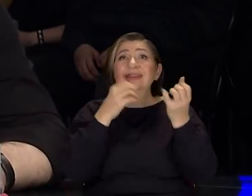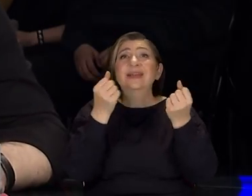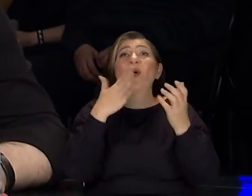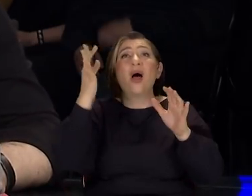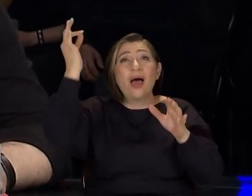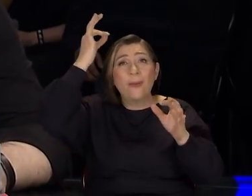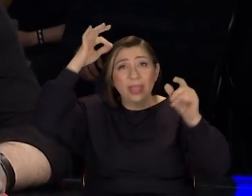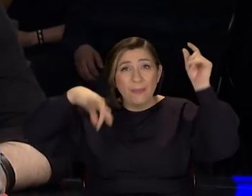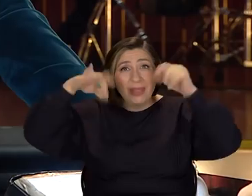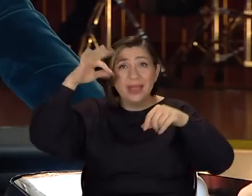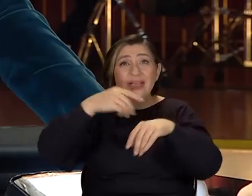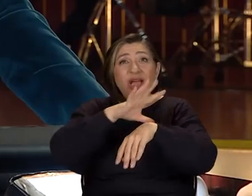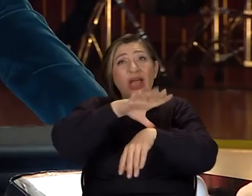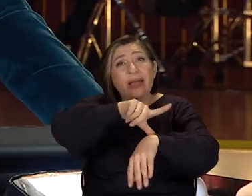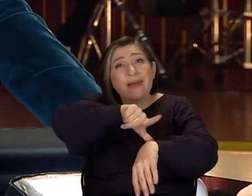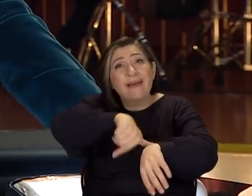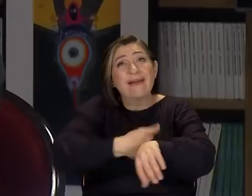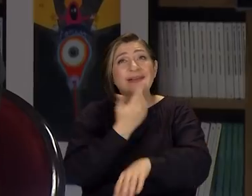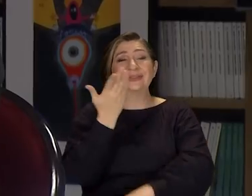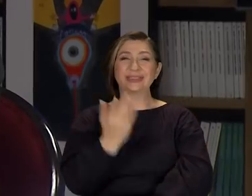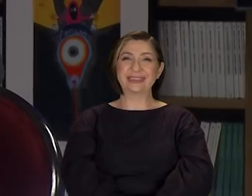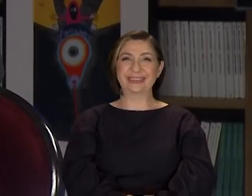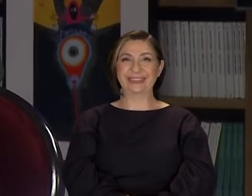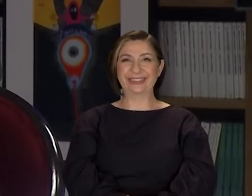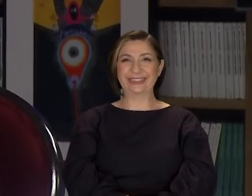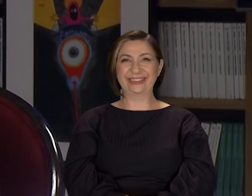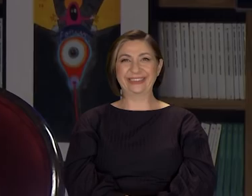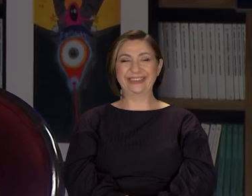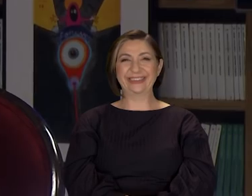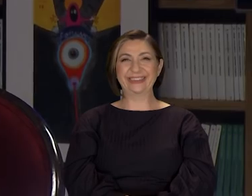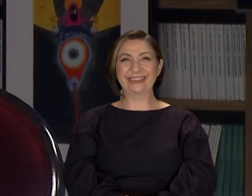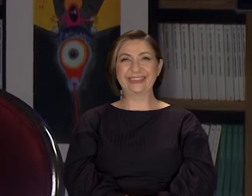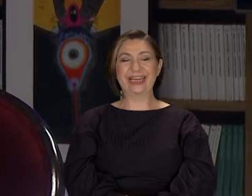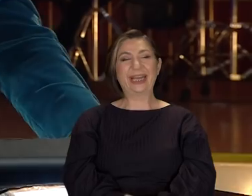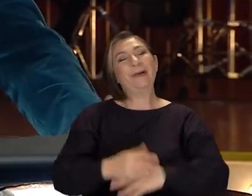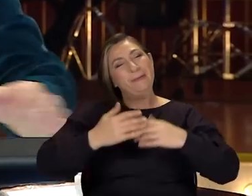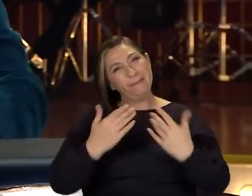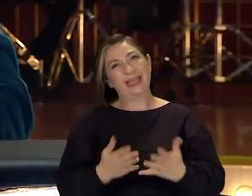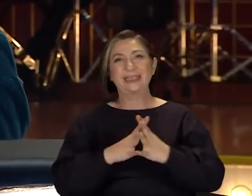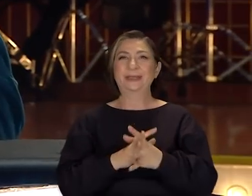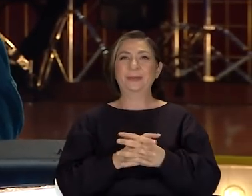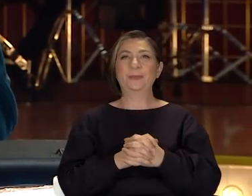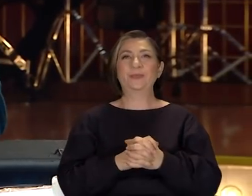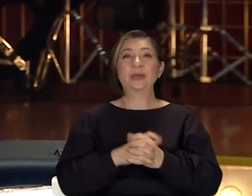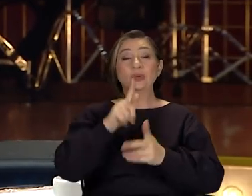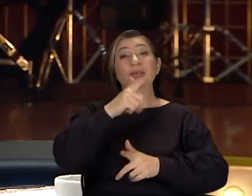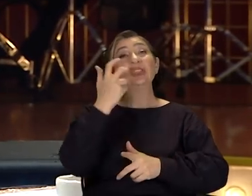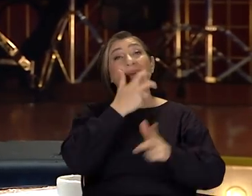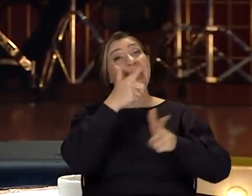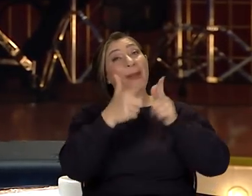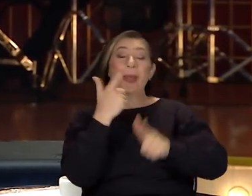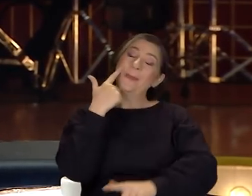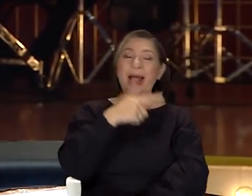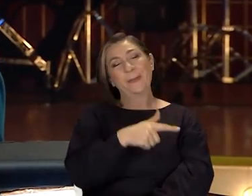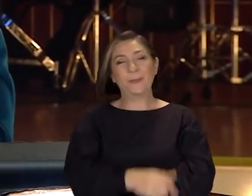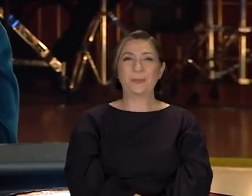Anca akmaya başladı aşağıdan çünkü. Evet, aynen öyle oluyor. Güzel. Peki. Şu klibe bir bakalım o zaman.